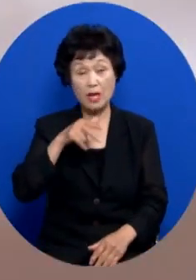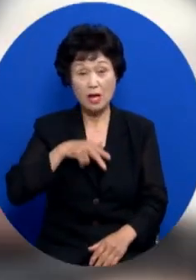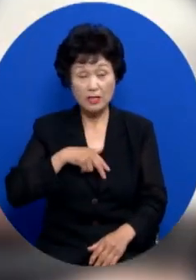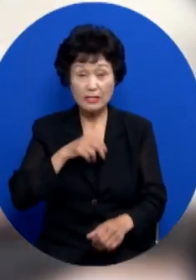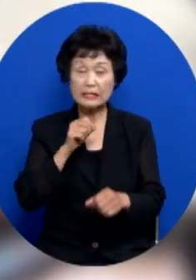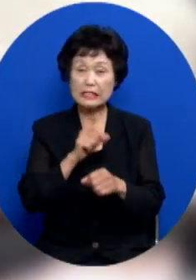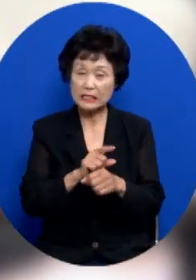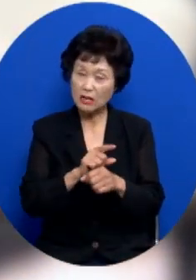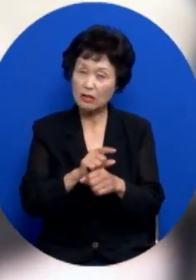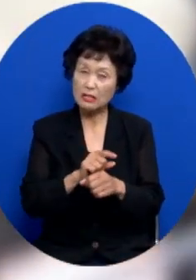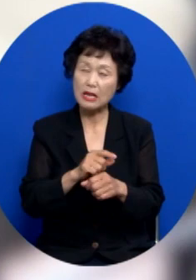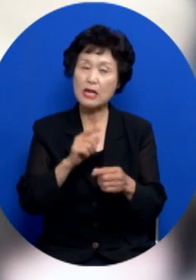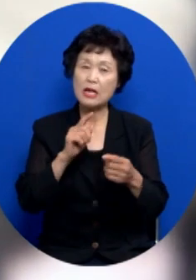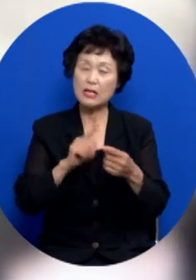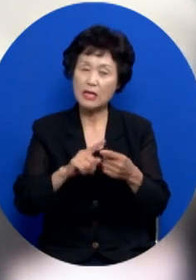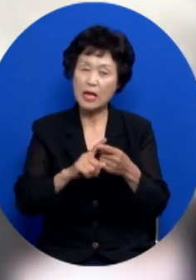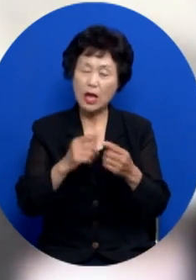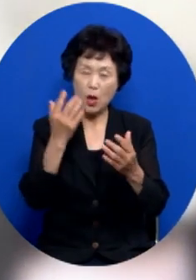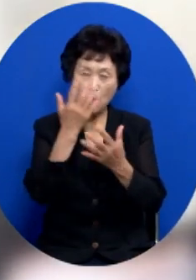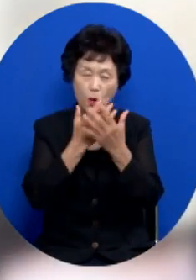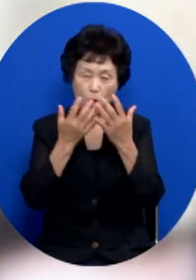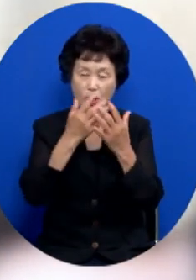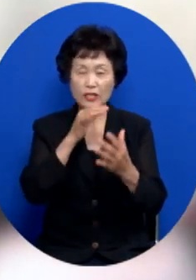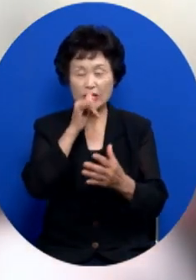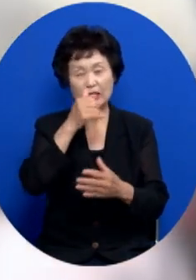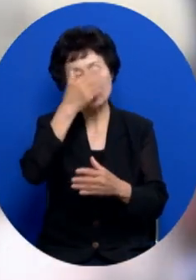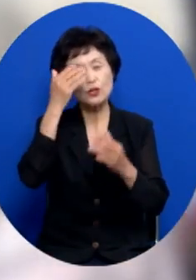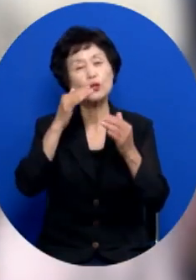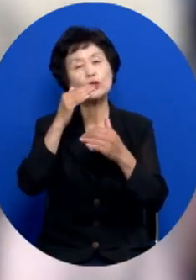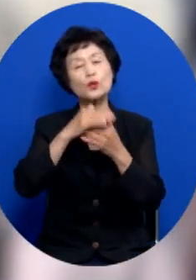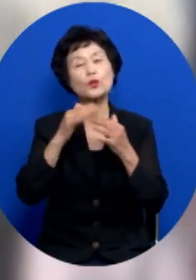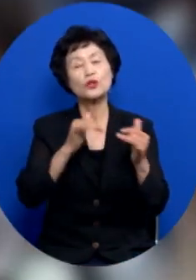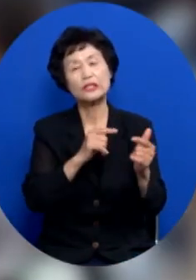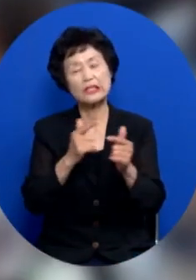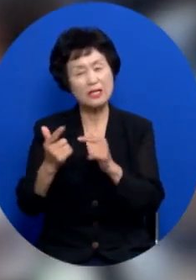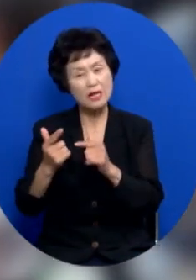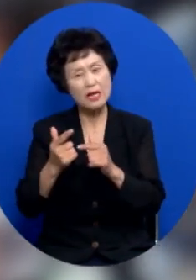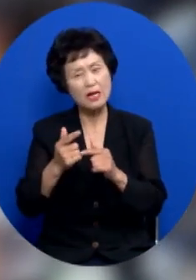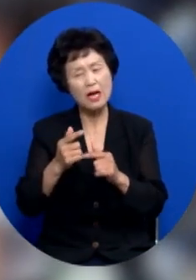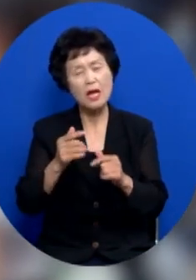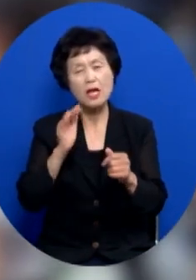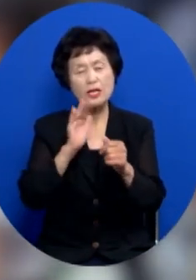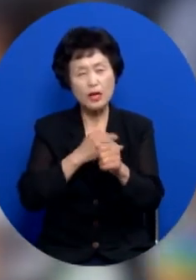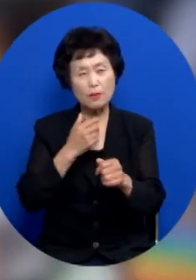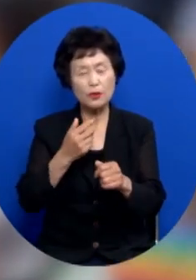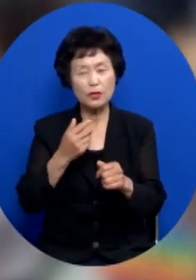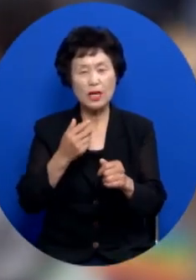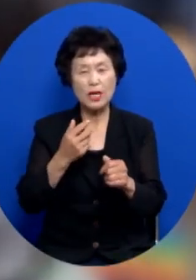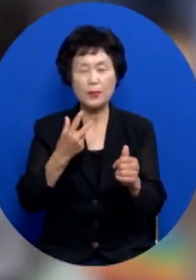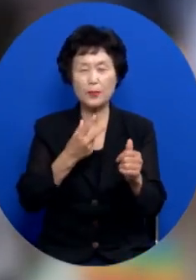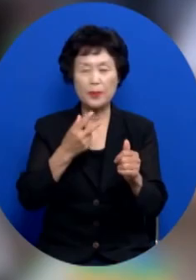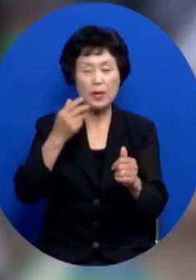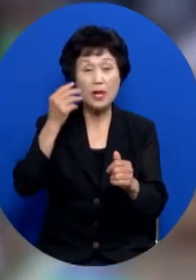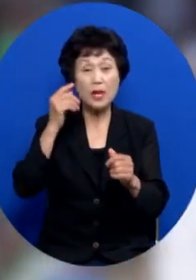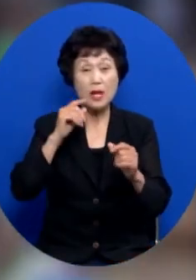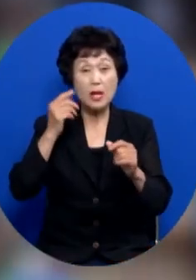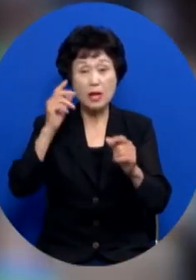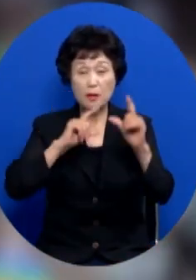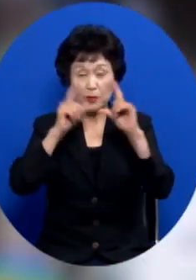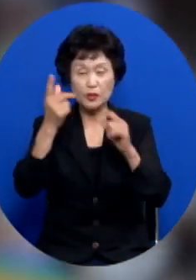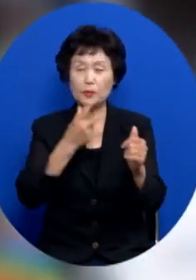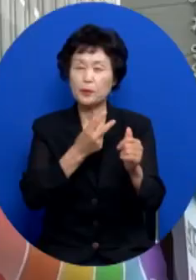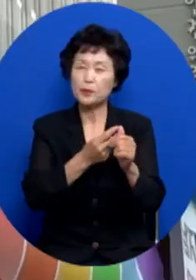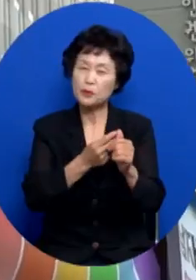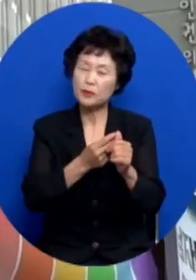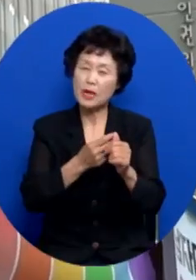대해 확립해가는 다음 세대에게 자칫 무분별한 정보나 이미지가 주입될 수 있는 부분입니다. 네. 또한 축제 장소가 을지로